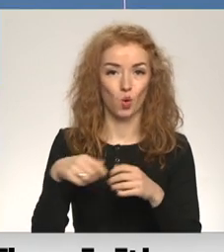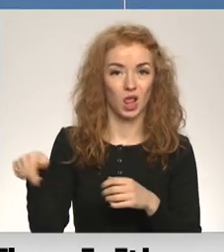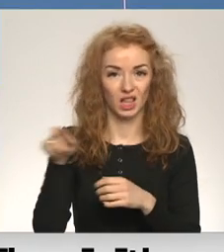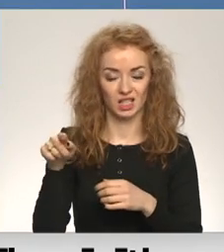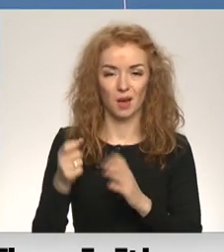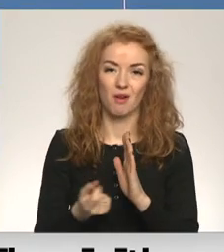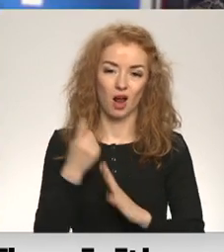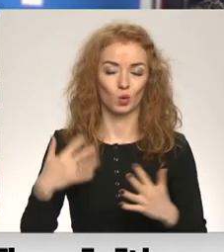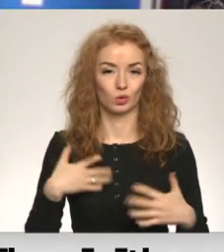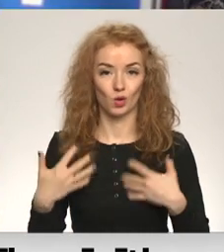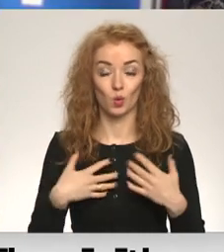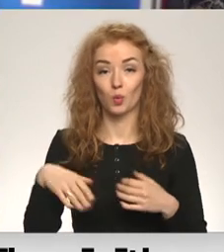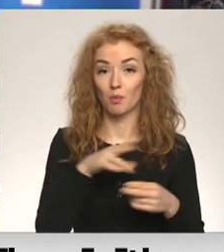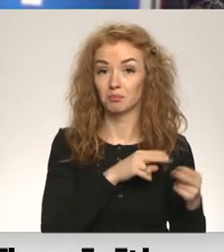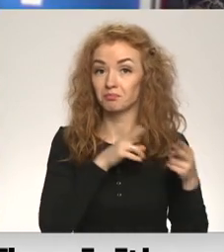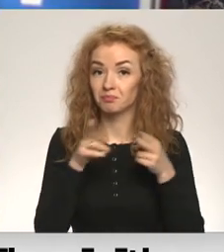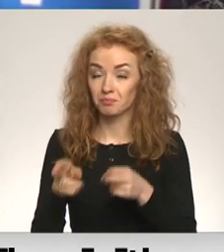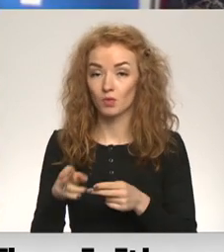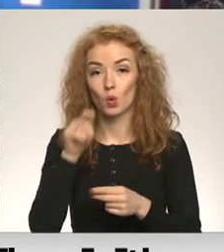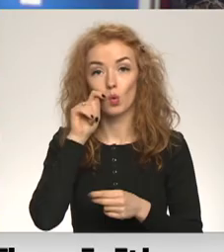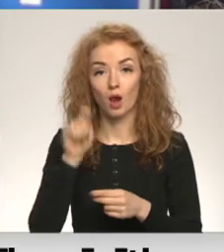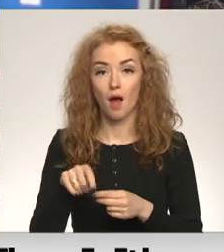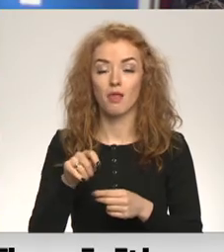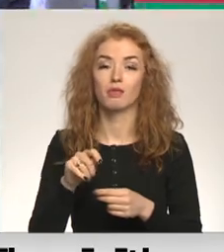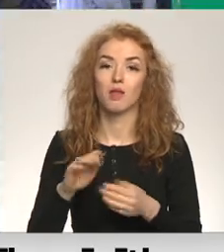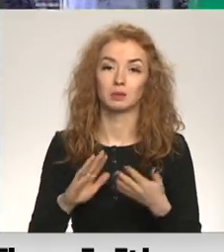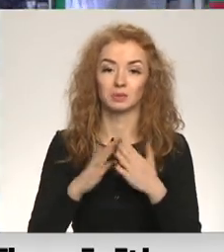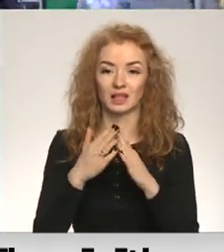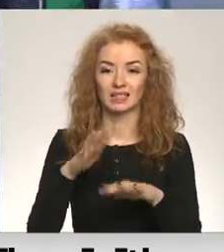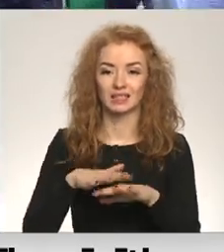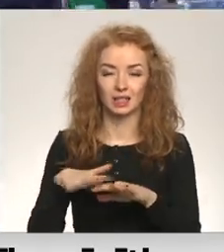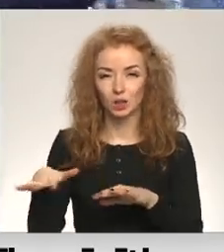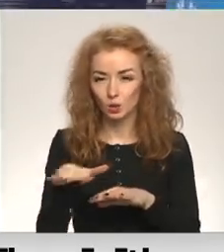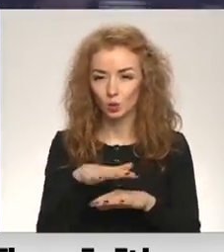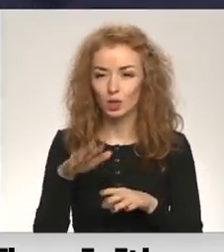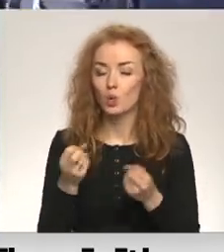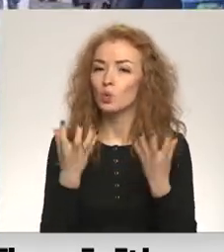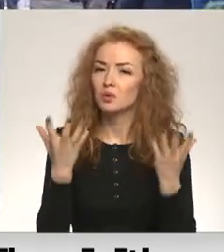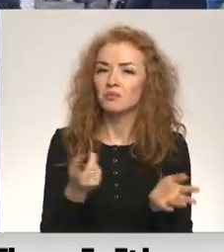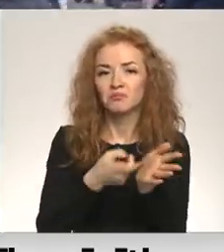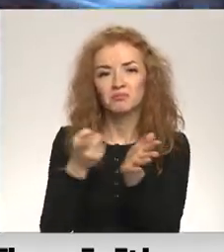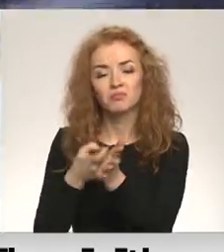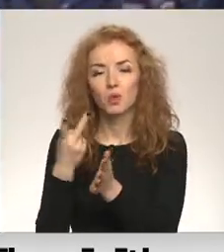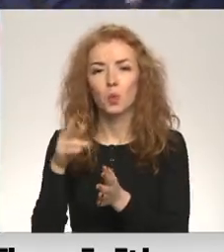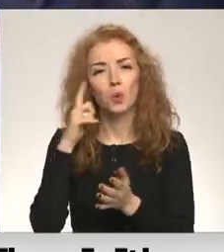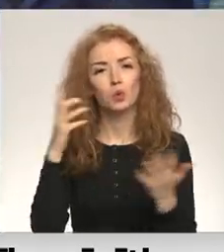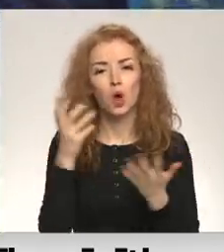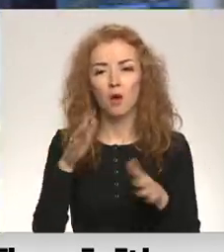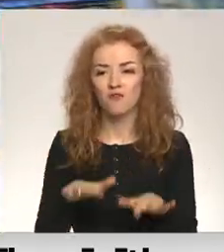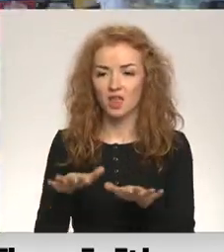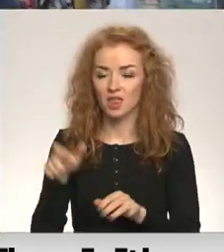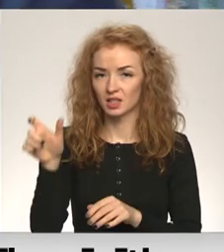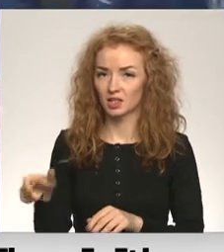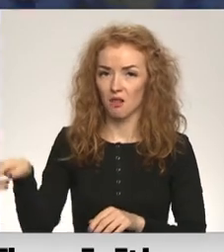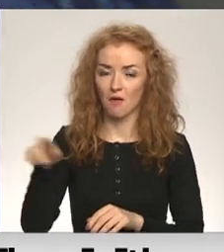satraukumu. Ieradāmies vienā no Ukrainas galvaspilsētas tirgiem, lai skaidrotu, ko domā vietējie un ko